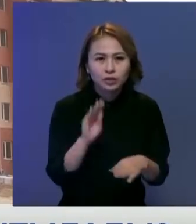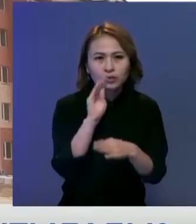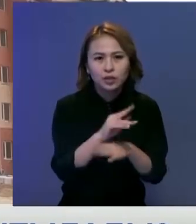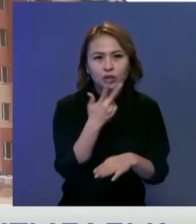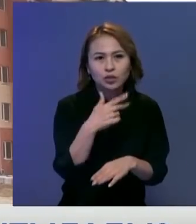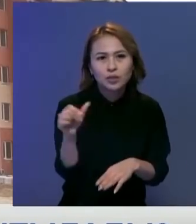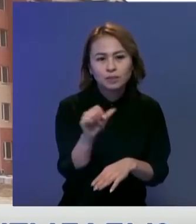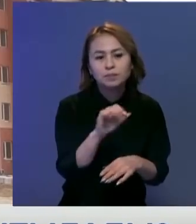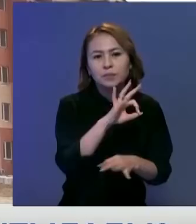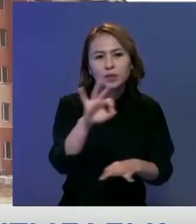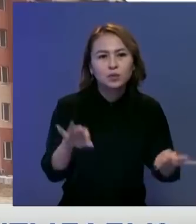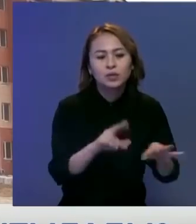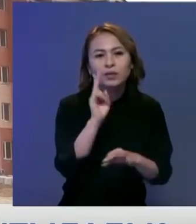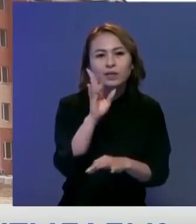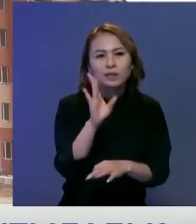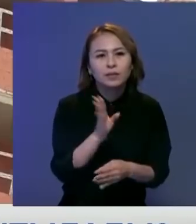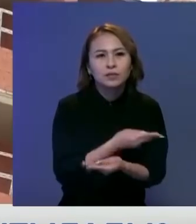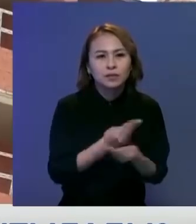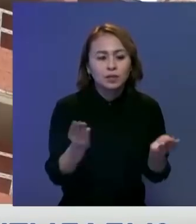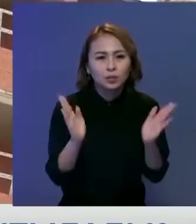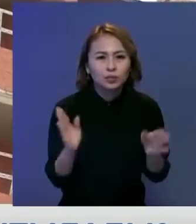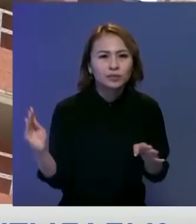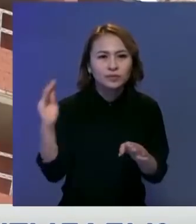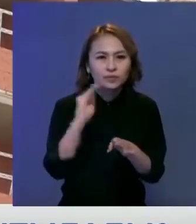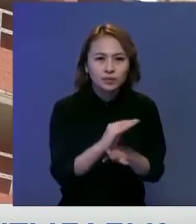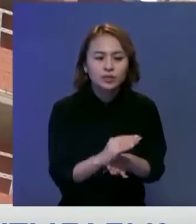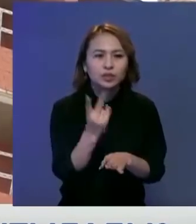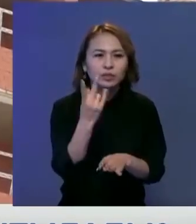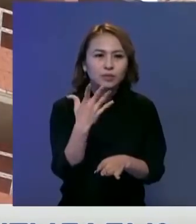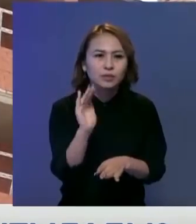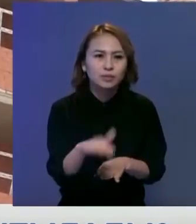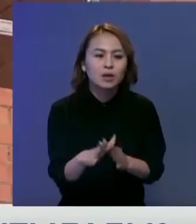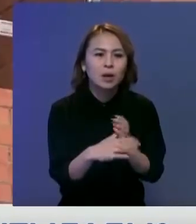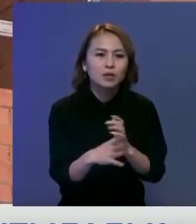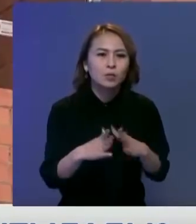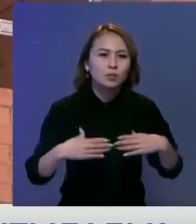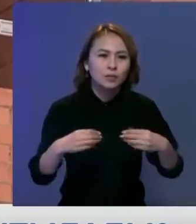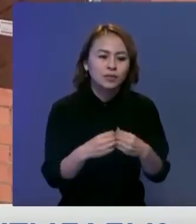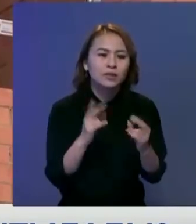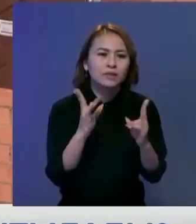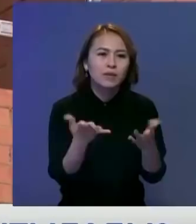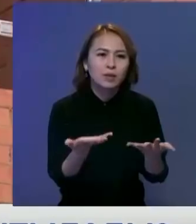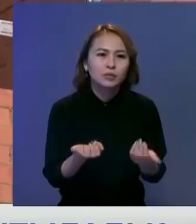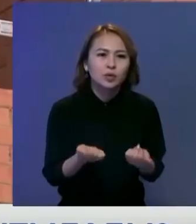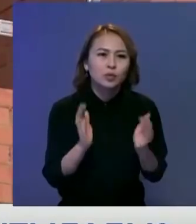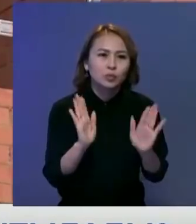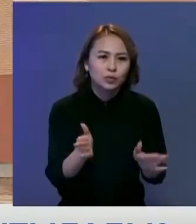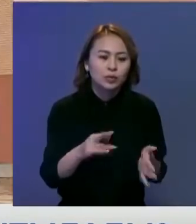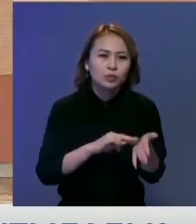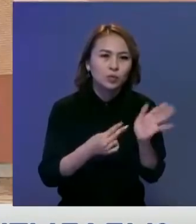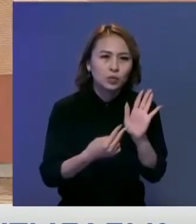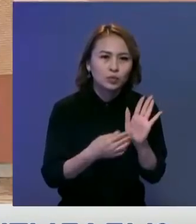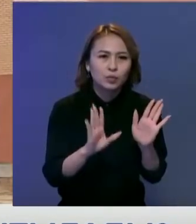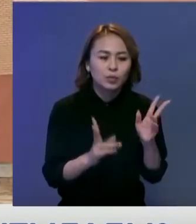.5 миллион шарш метр тұрғының пайдалануға берледі. Соның нәтижесінде 25 мұн атырбулық отбасы баспан алып болады. Кешенді жоспар